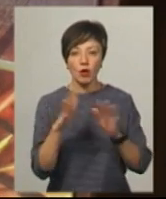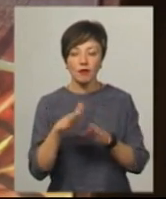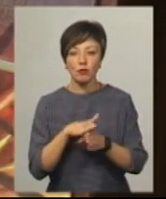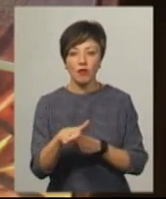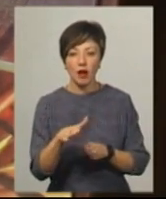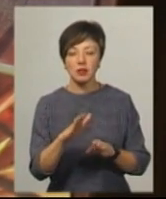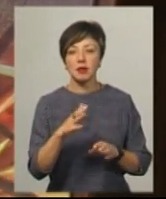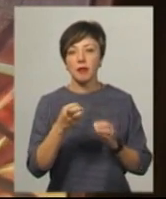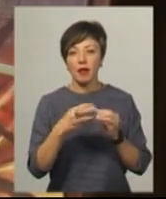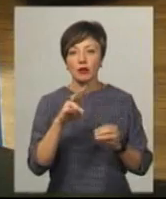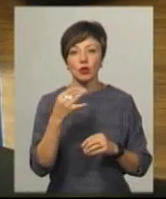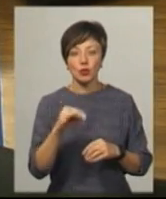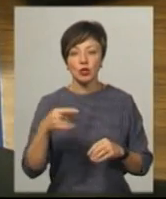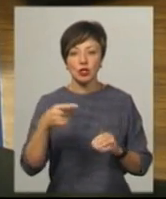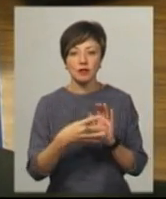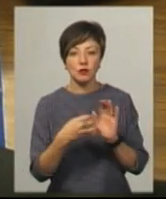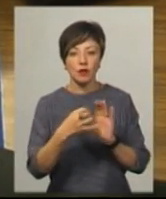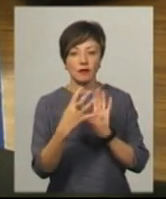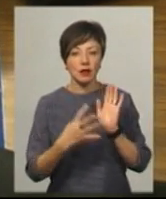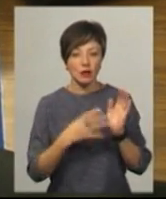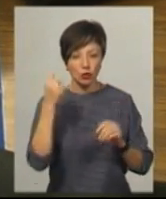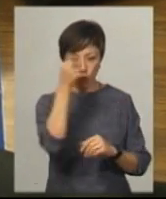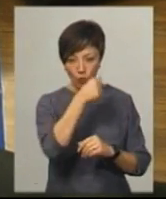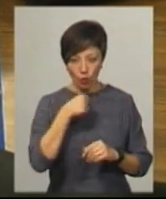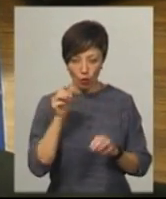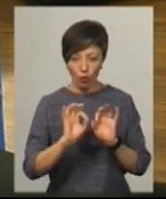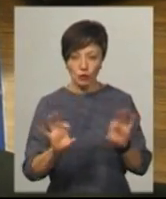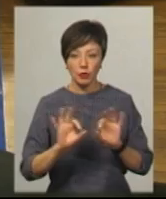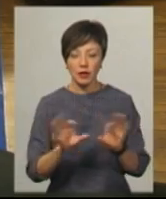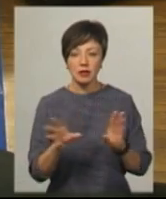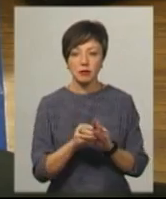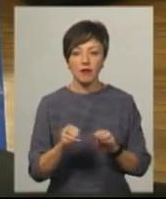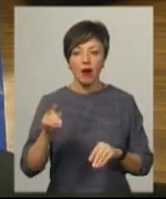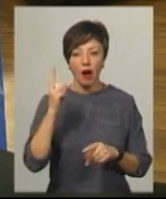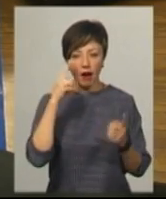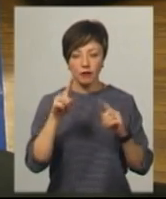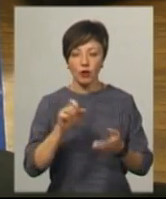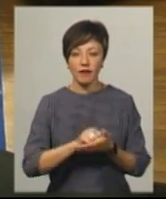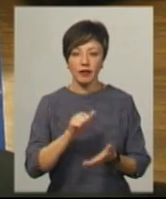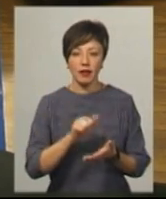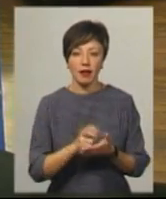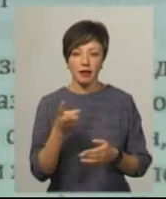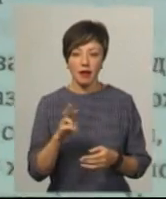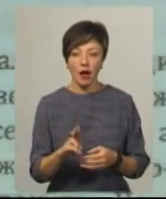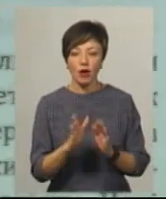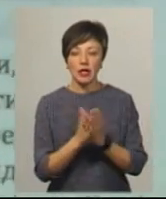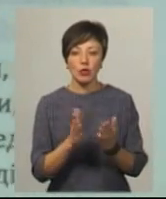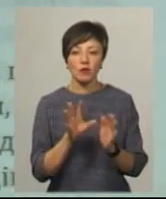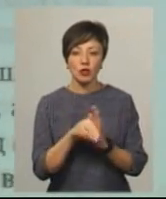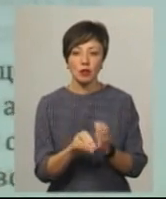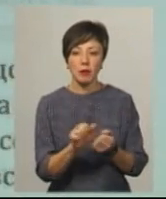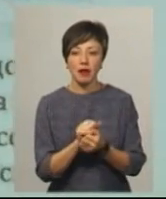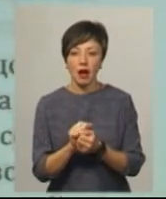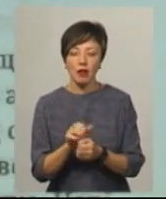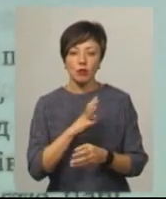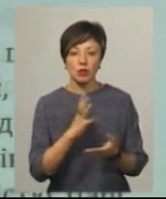Проскурові 15 лютого 1919 року, розповідає співавтор видання Володимир Сергійчук. У книгу увійшли матеріали,